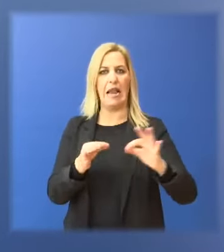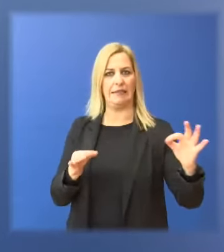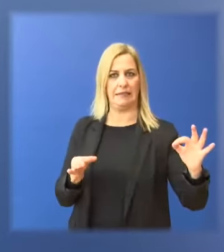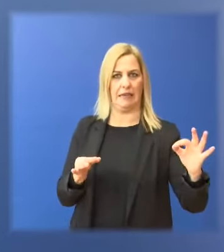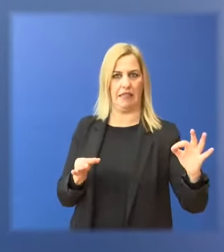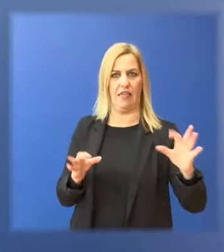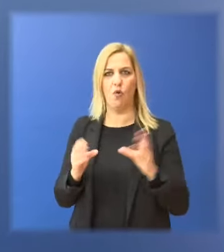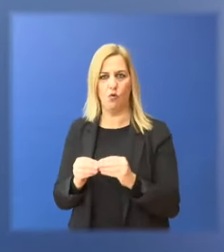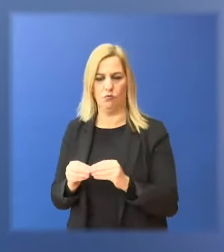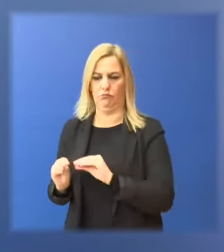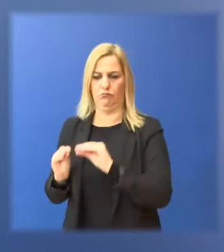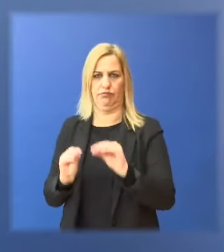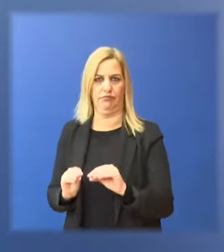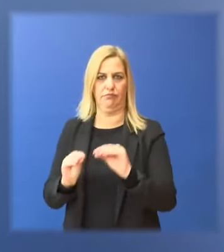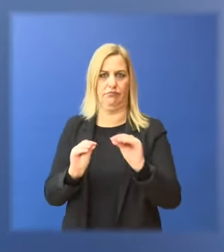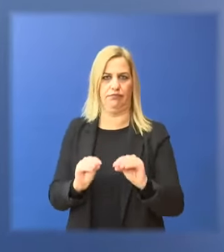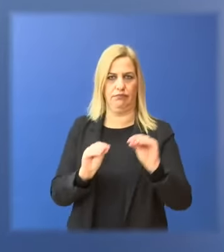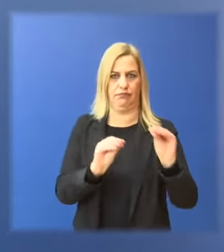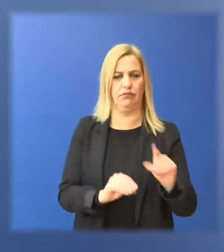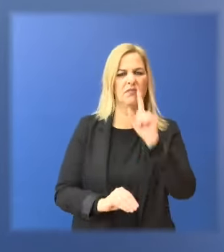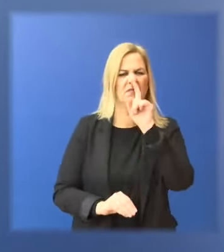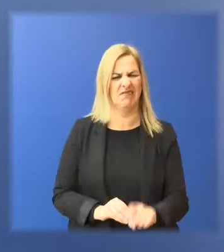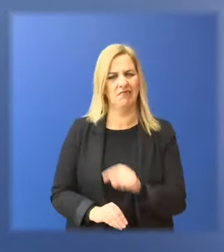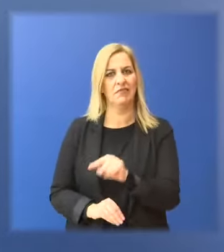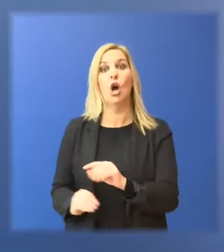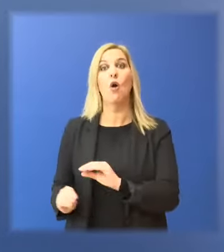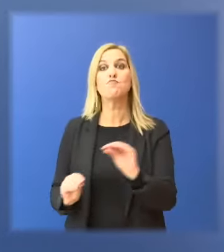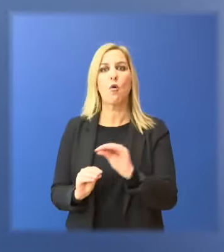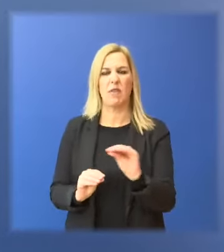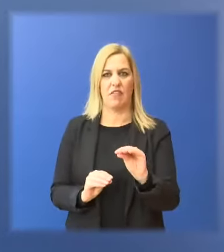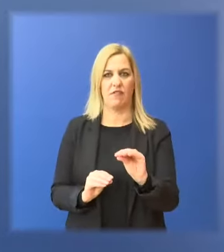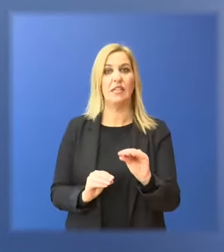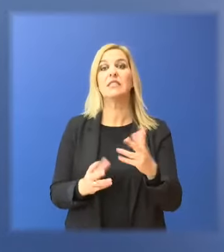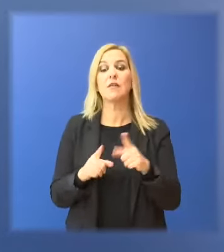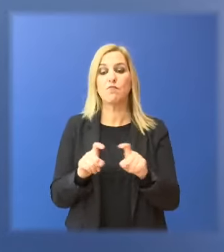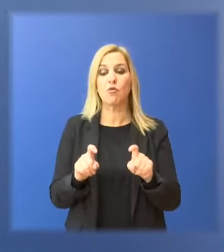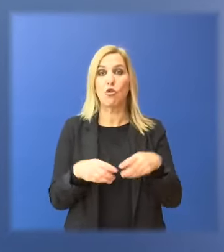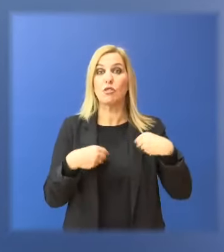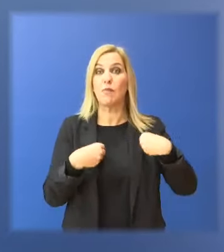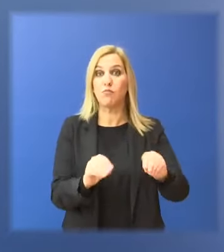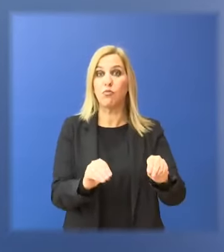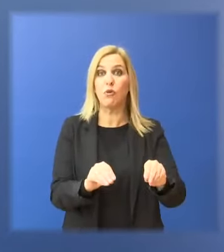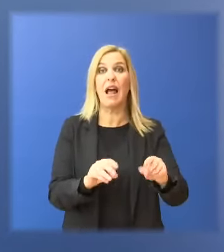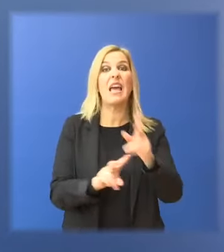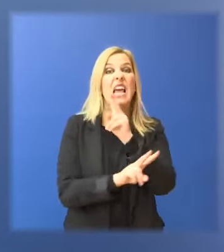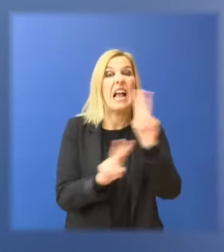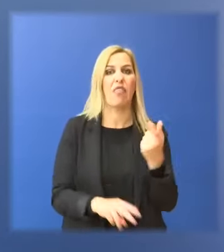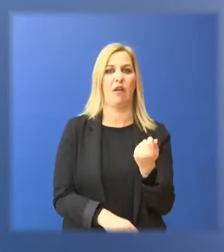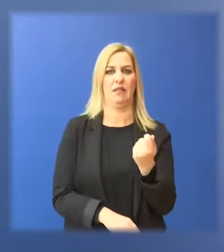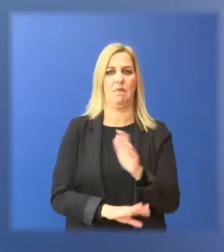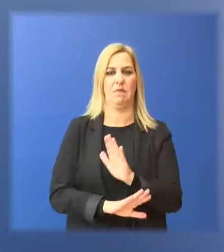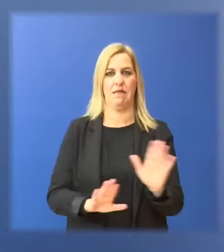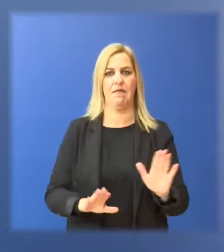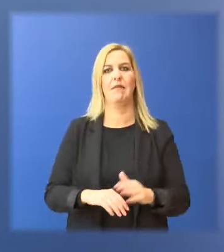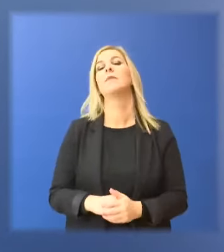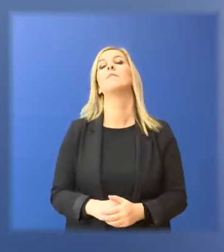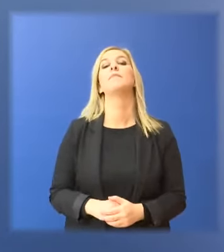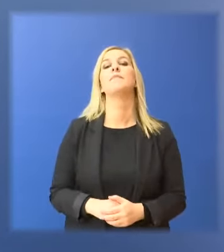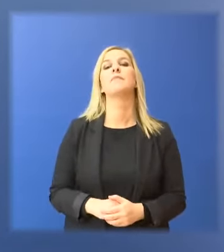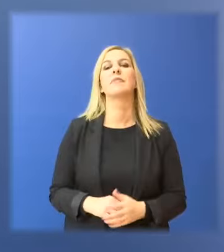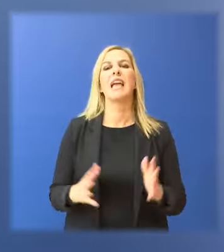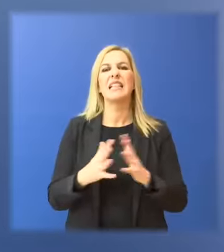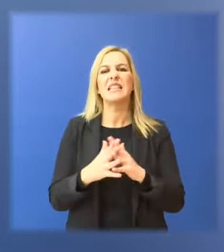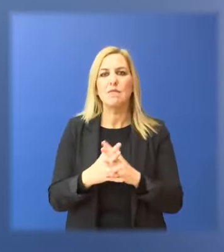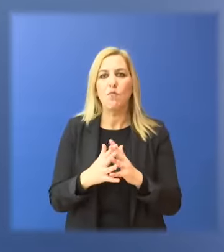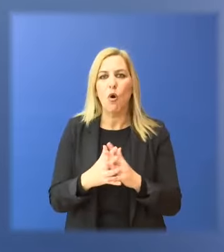χωράφι στο ράφι, υποχρεώνουμε τους προμηθευτές να πωλούν τα προϊόντα στο λιανεμπόριο σε καθαρές τιμές. Πιστωτικά